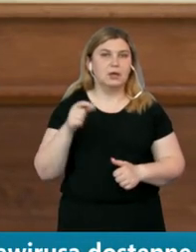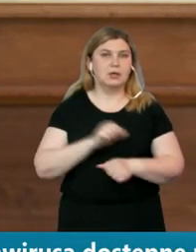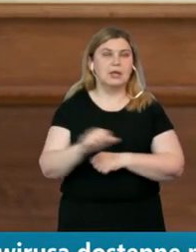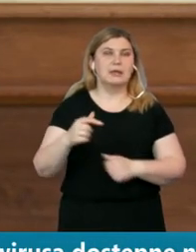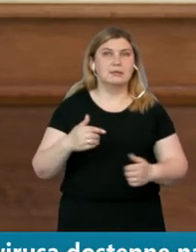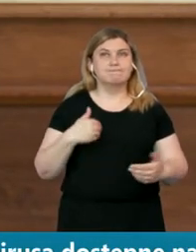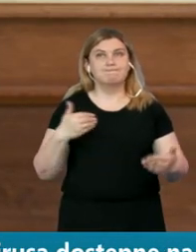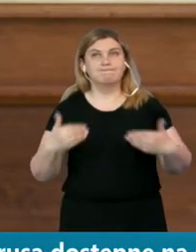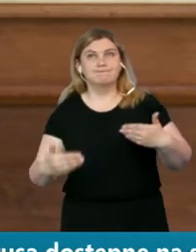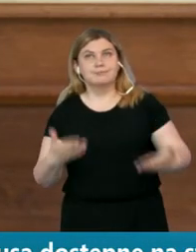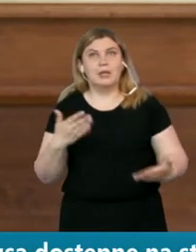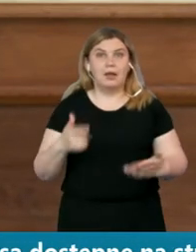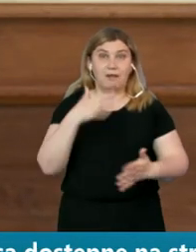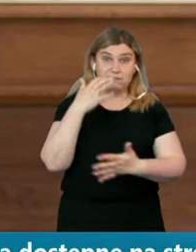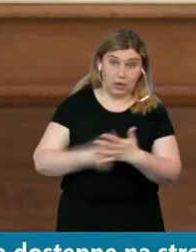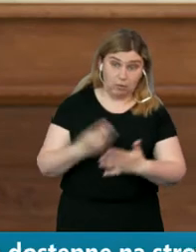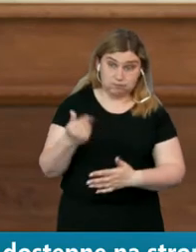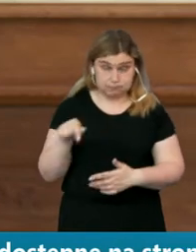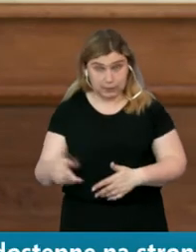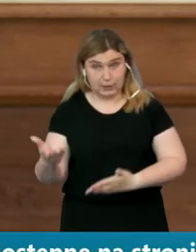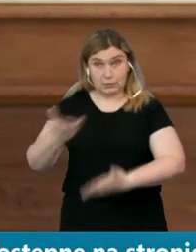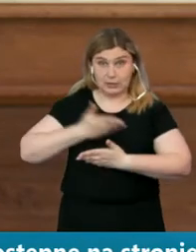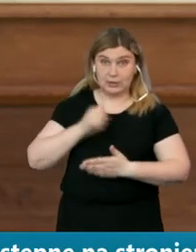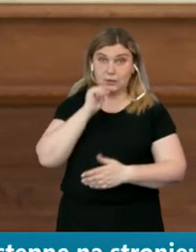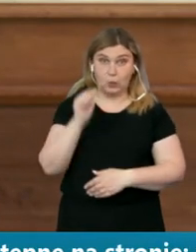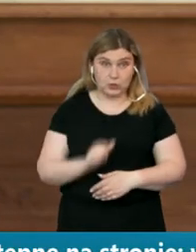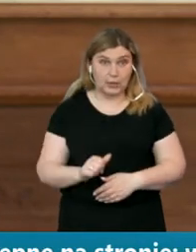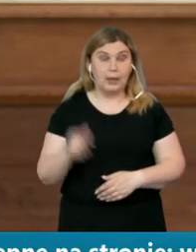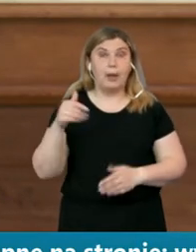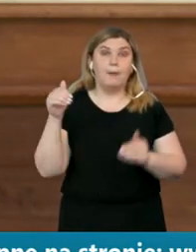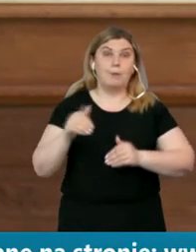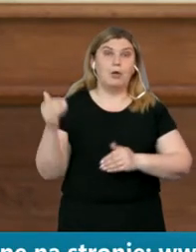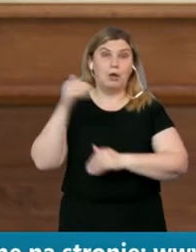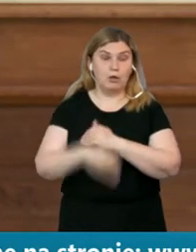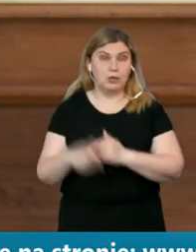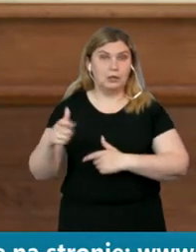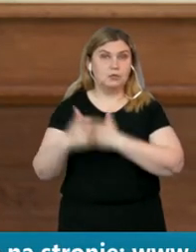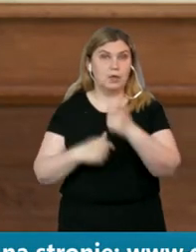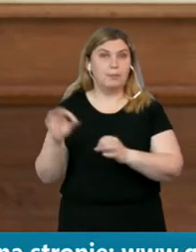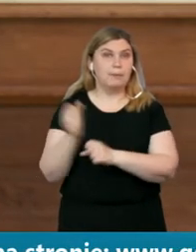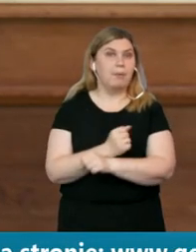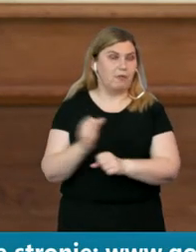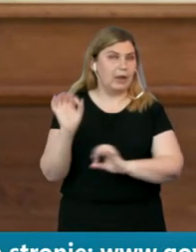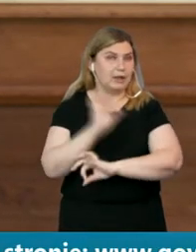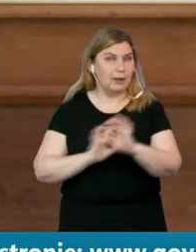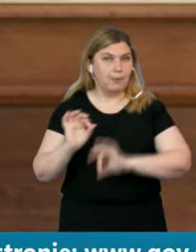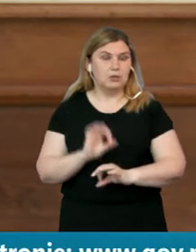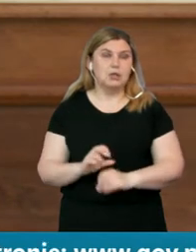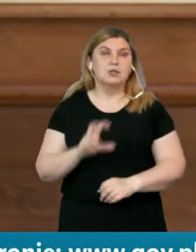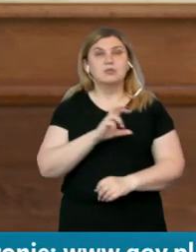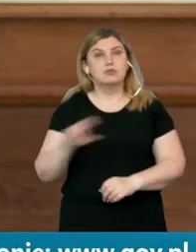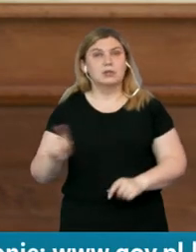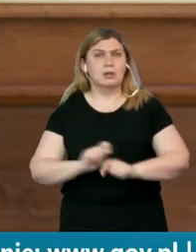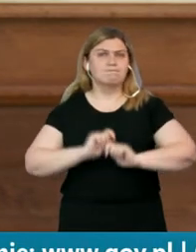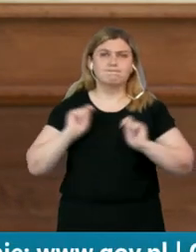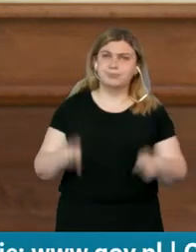dylematem, czy wykorzystać te środki, które nam daje Unia, być może po raz ostatni, i zrobić te poważne remonty, czy też zrezygnować